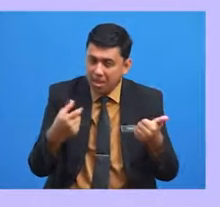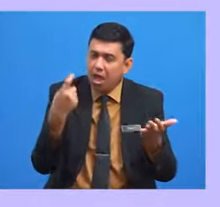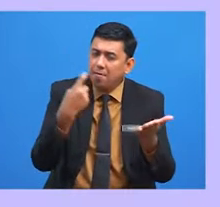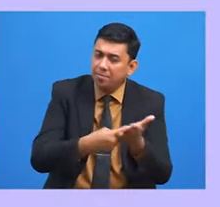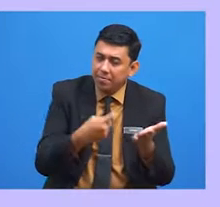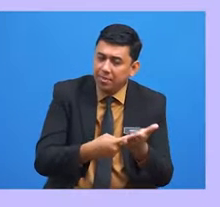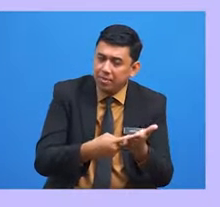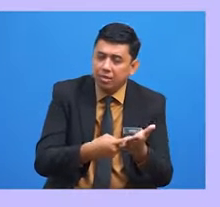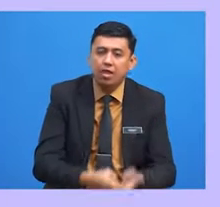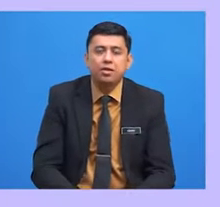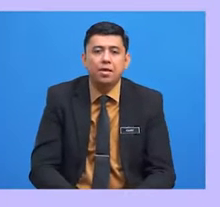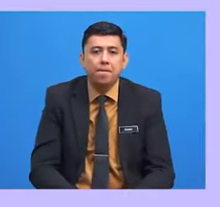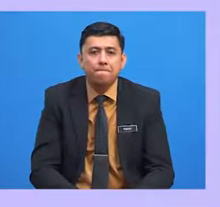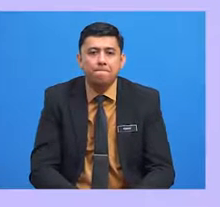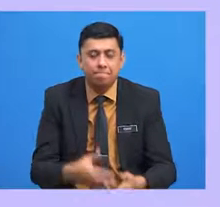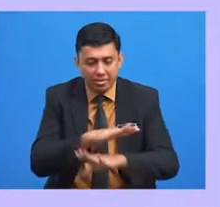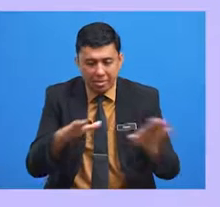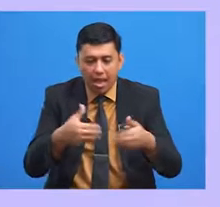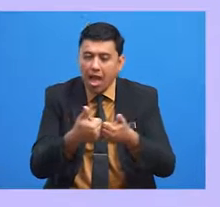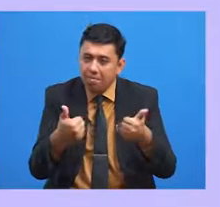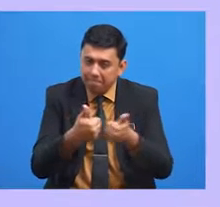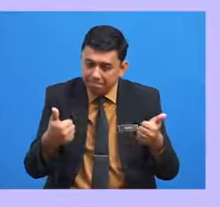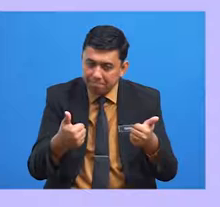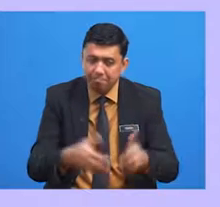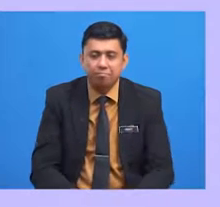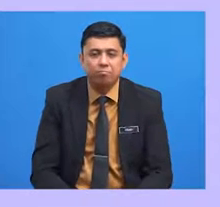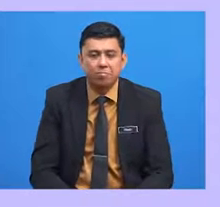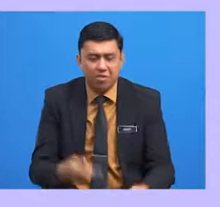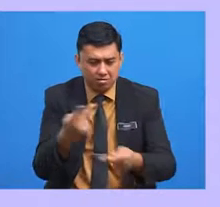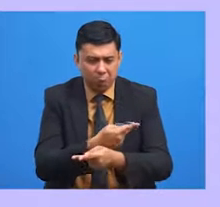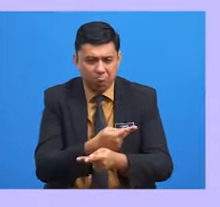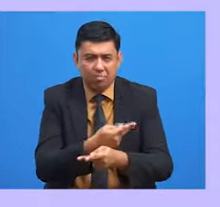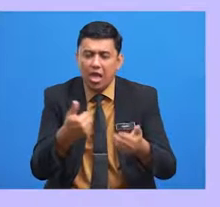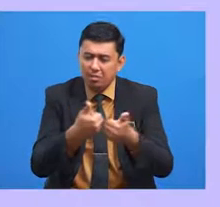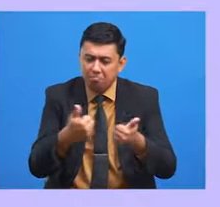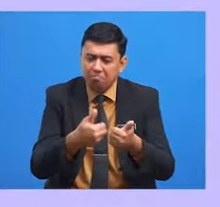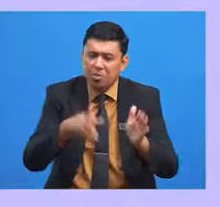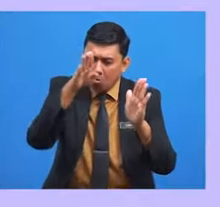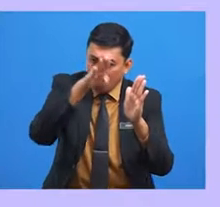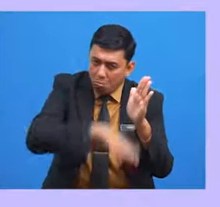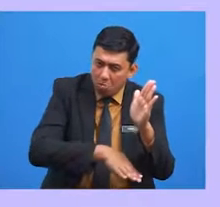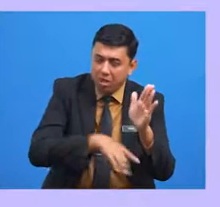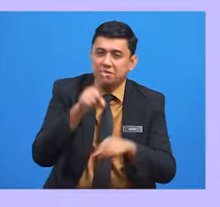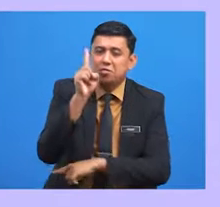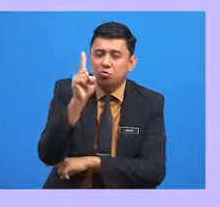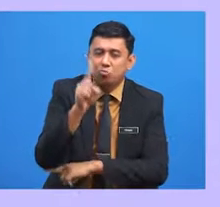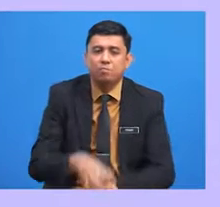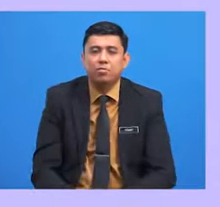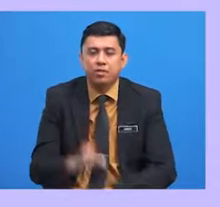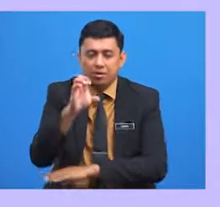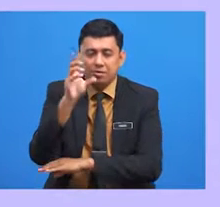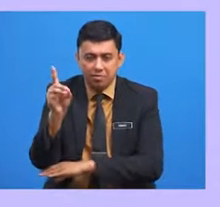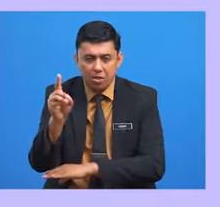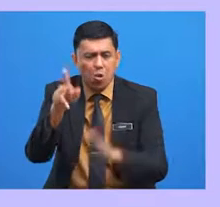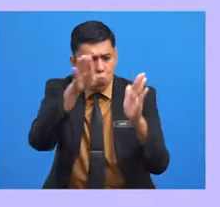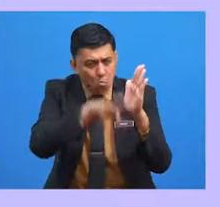tak anjal, berkali keanjalan kurang daripada 1. Bagaimana cara untuk mengetahui ED